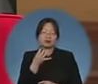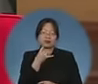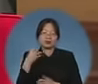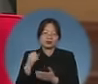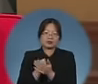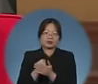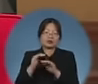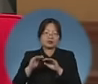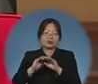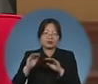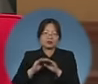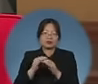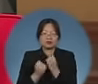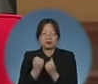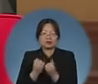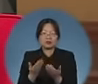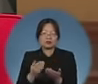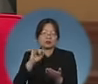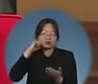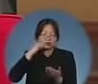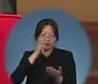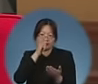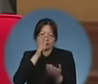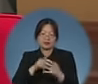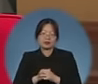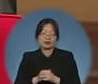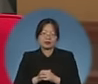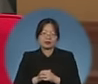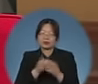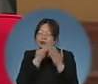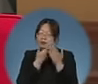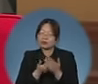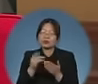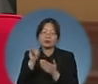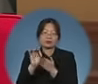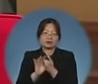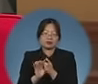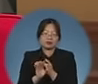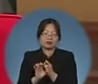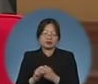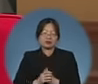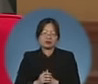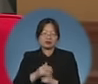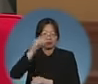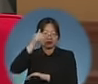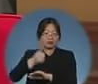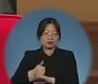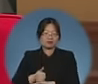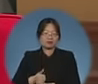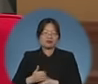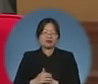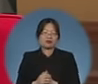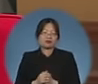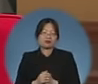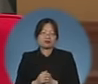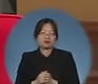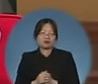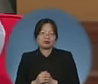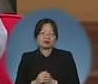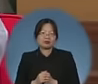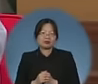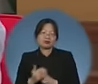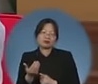돈만으로는 설명되기 좀 어렵거든요. 근데 결정적인 것은 뭐냐? 결국은